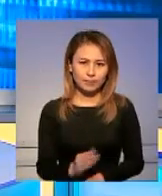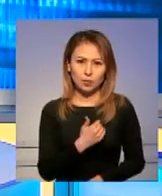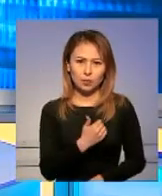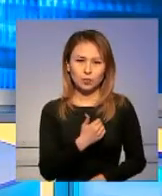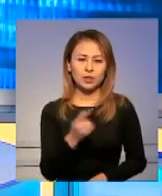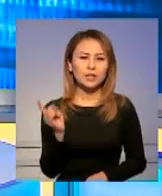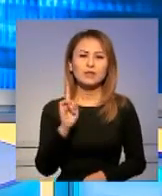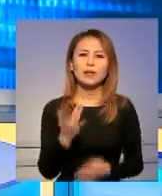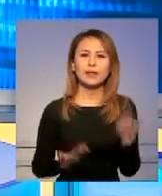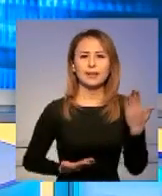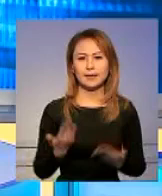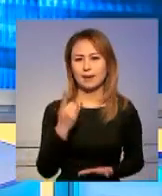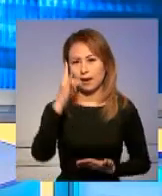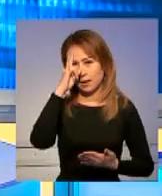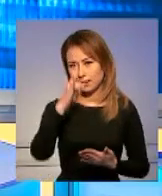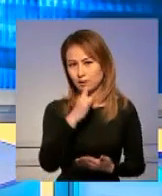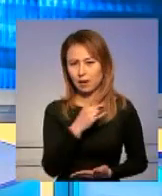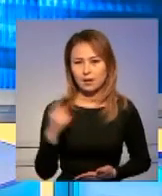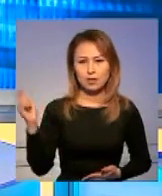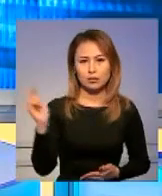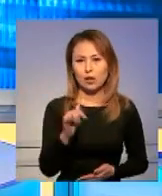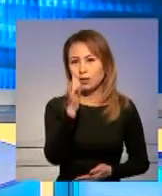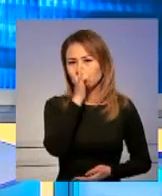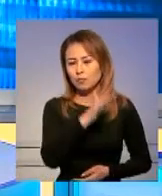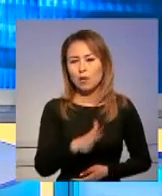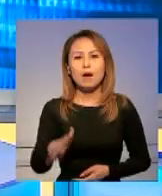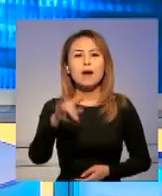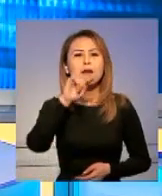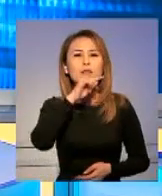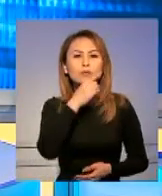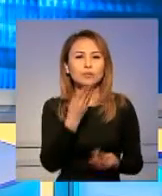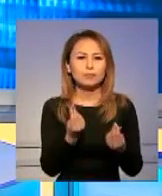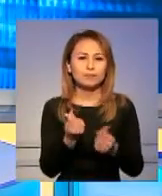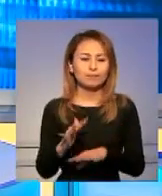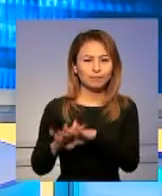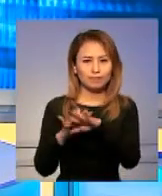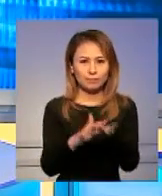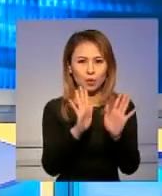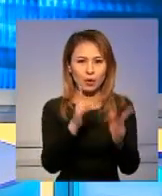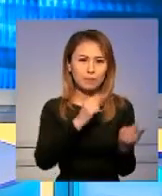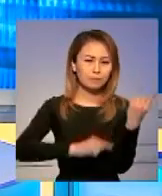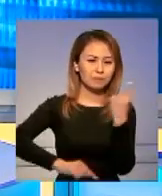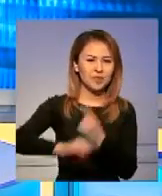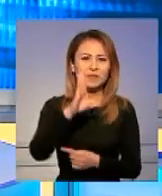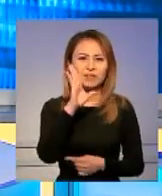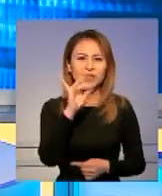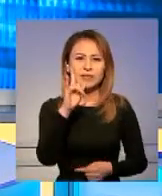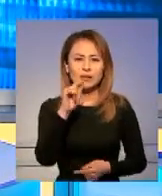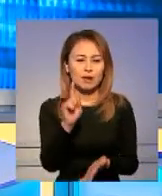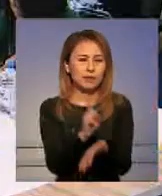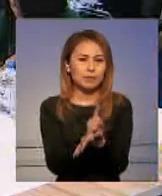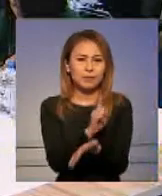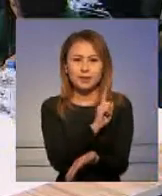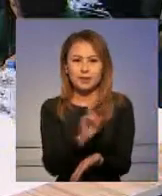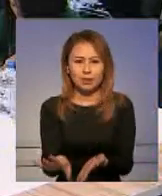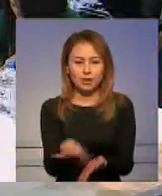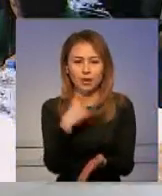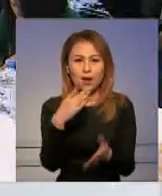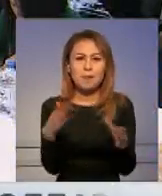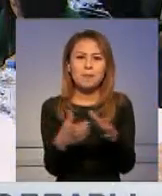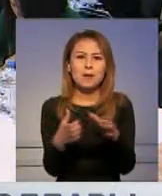отыр. Егер инвестор Қазақстанға келмей-ақ ел экономикасына қаржы құятын болса, онда оған бизнес виза жасаудың қажеті жоқ деп